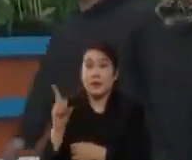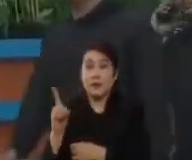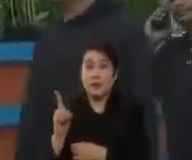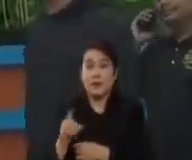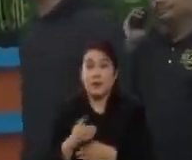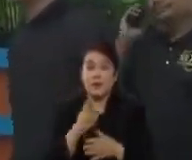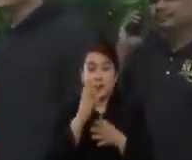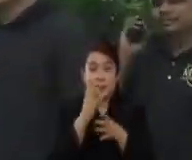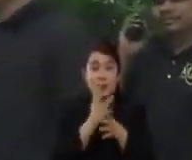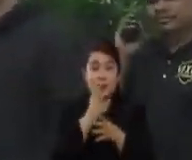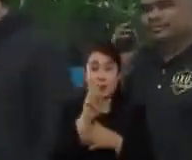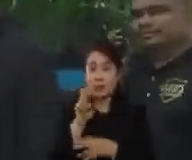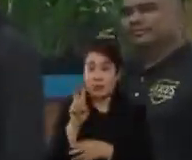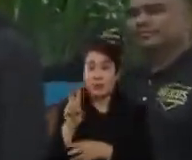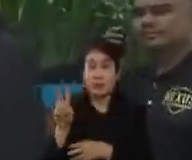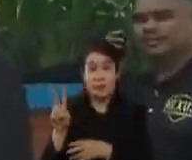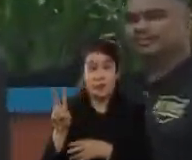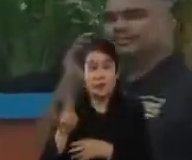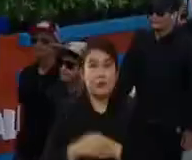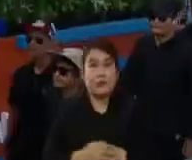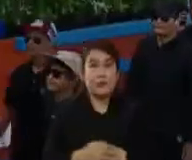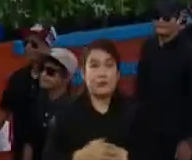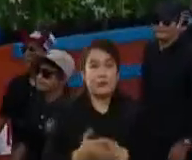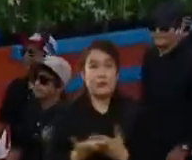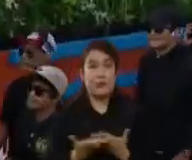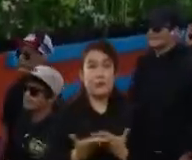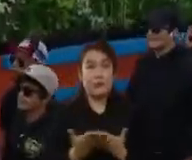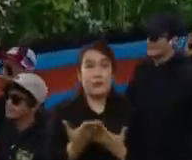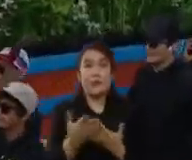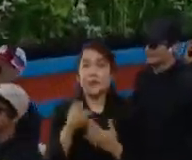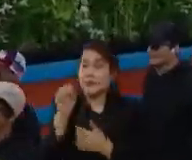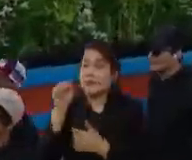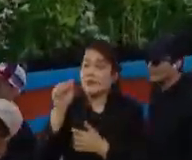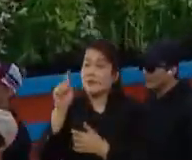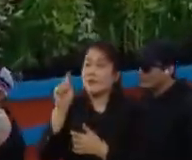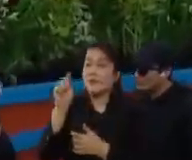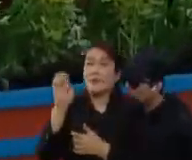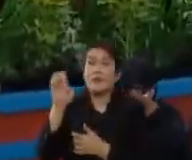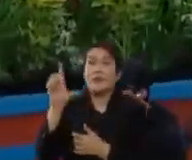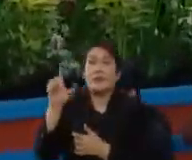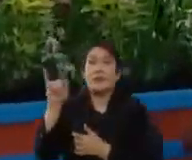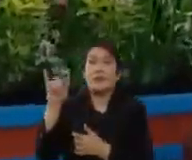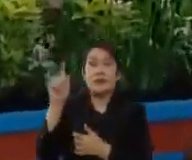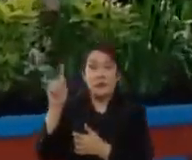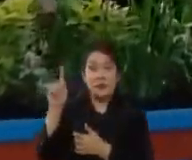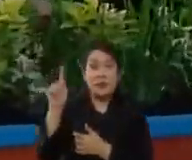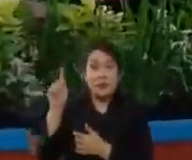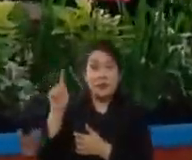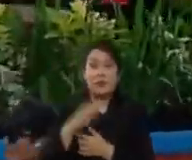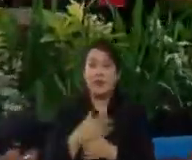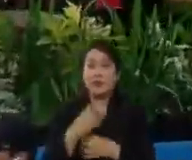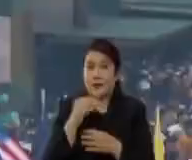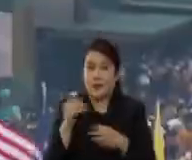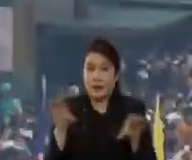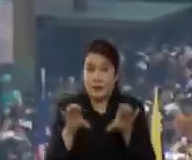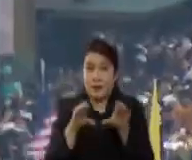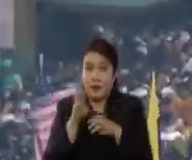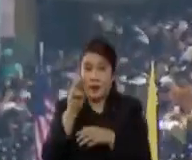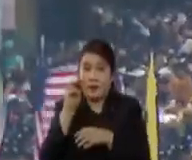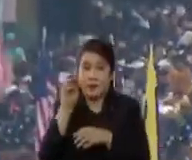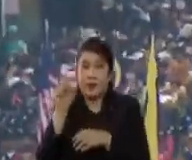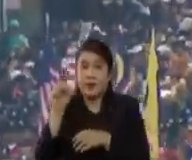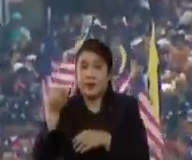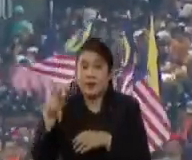2022. Dipertontonkan ialah replika model satelit yang dibina oleh Airbus Defence and Space dan